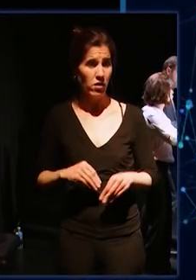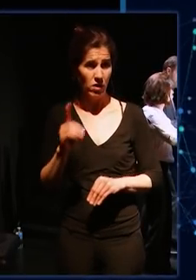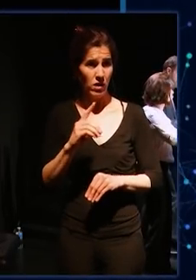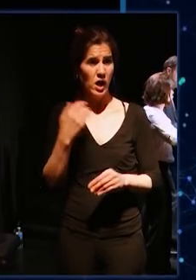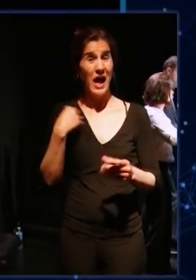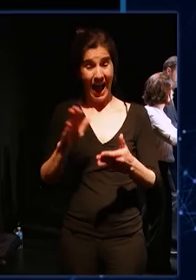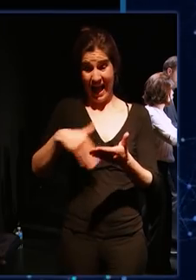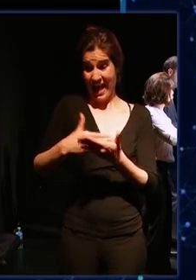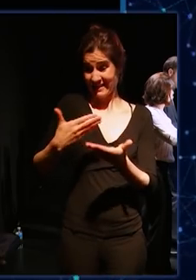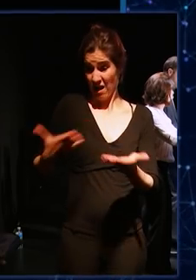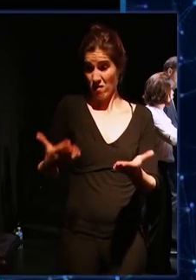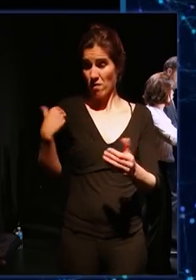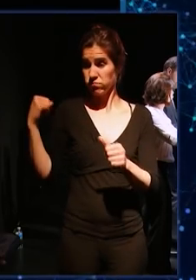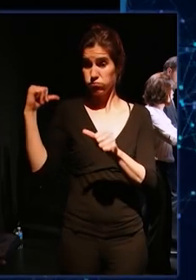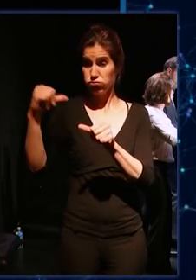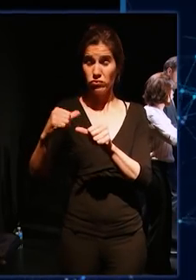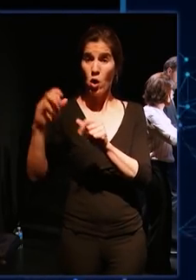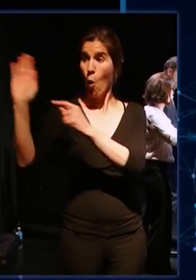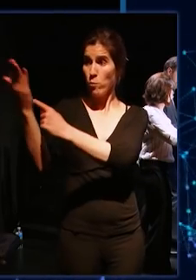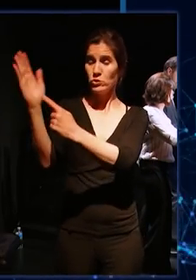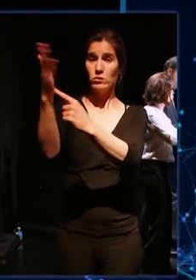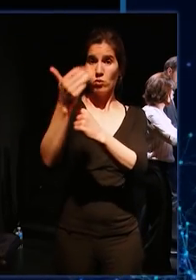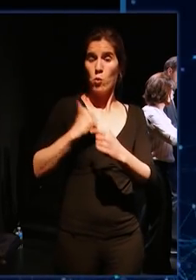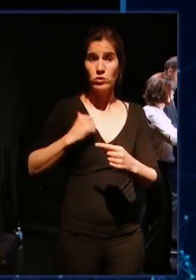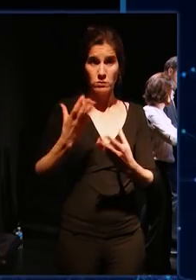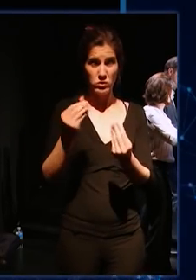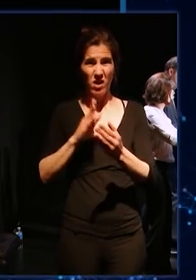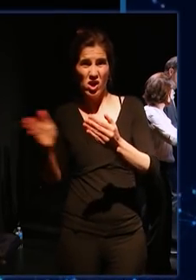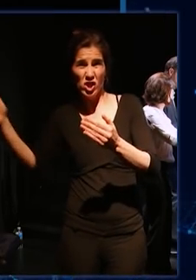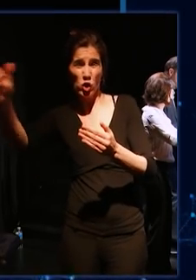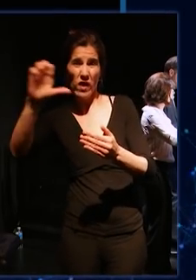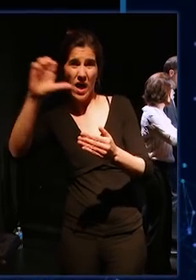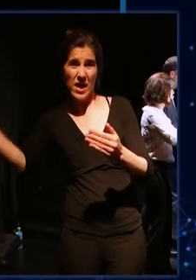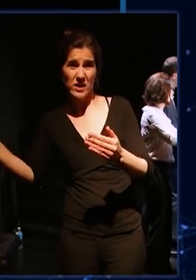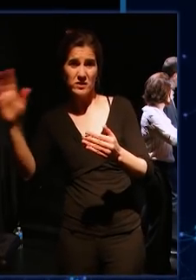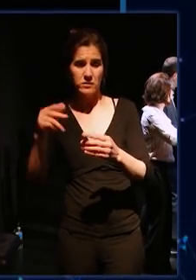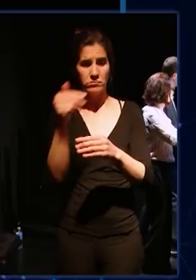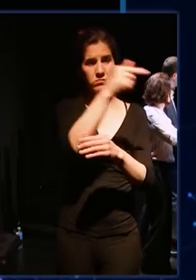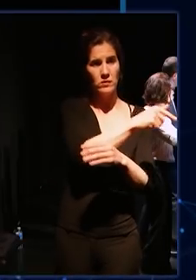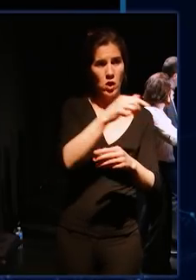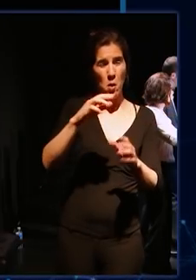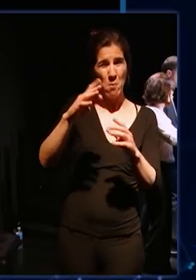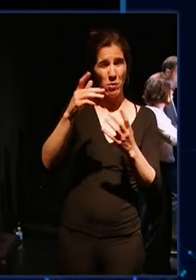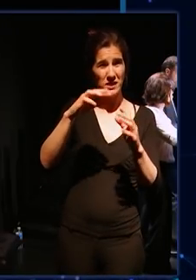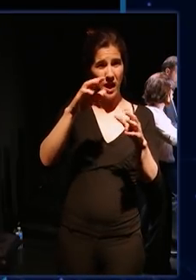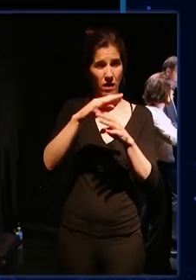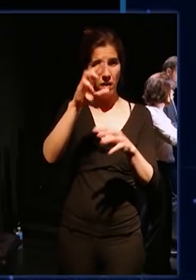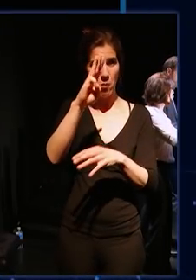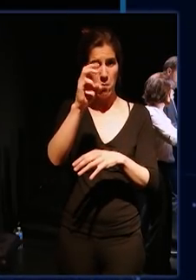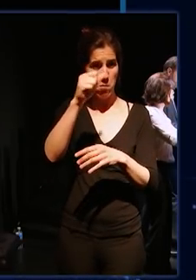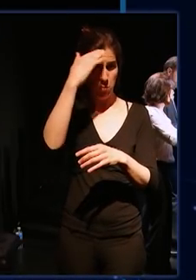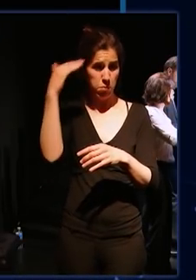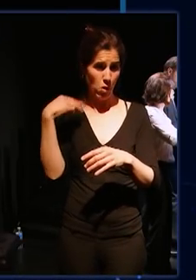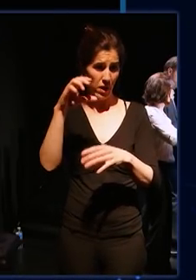diverses opcions per resoldre la mobilitat. La Ronda és el tema del Poble Sec, la Pota ho és, un estudi que està penjat al